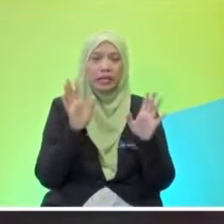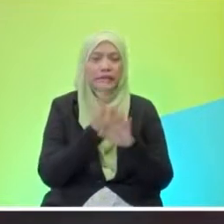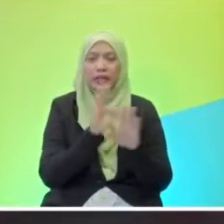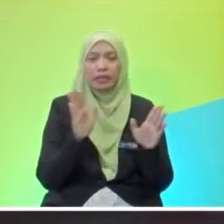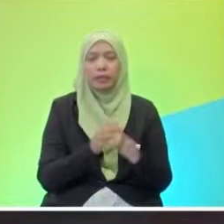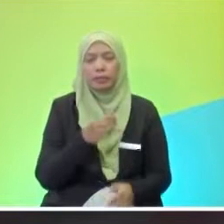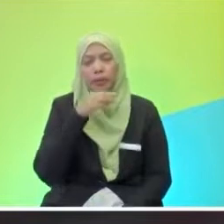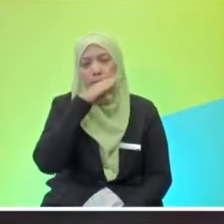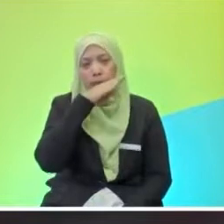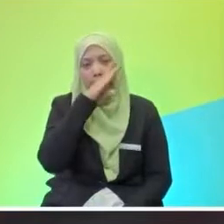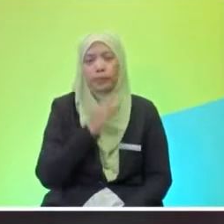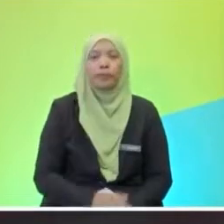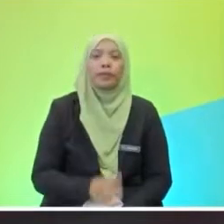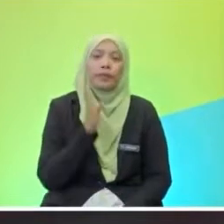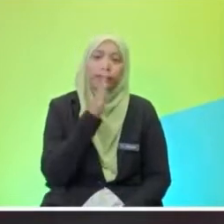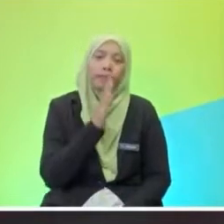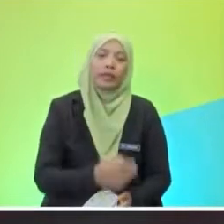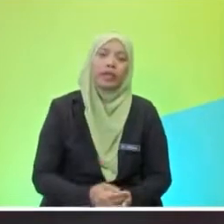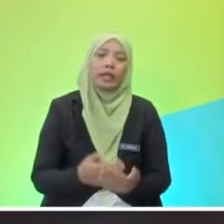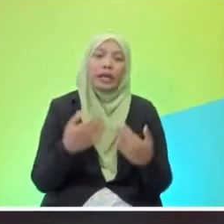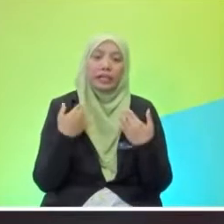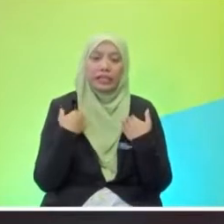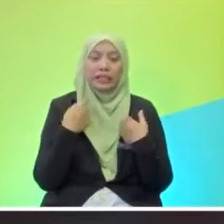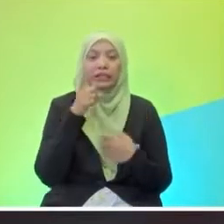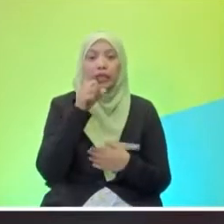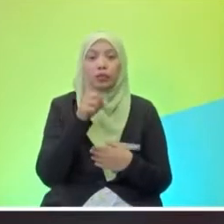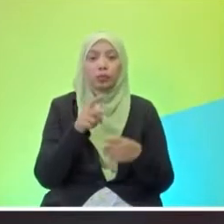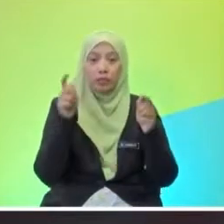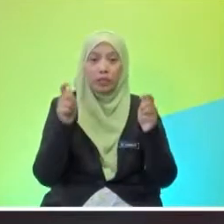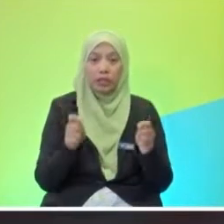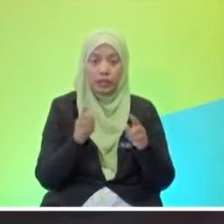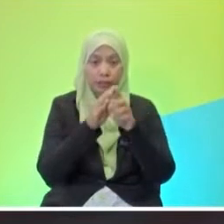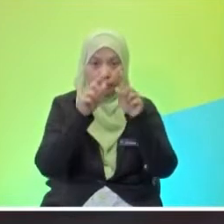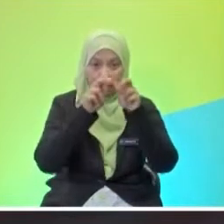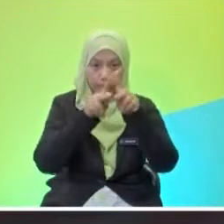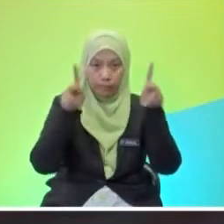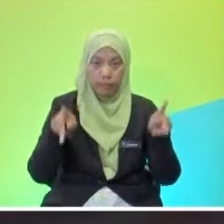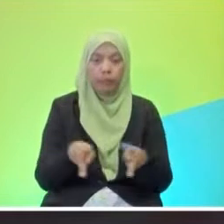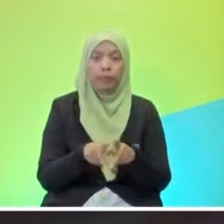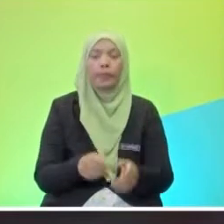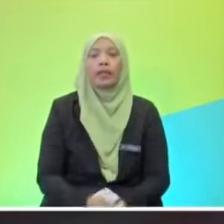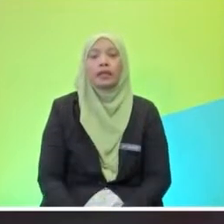Sebab Dia ada satu tangki dia semua tempat